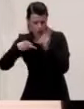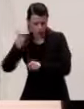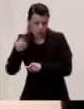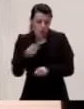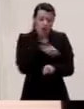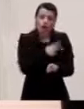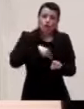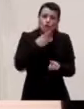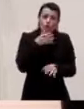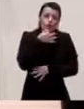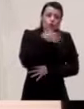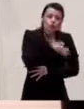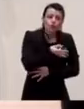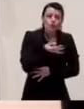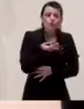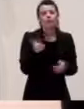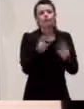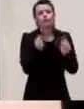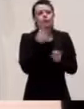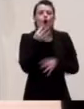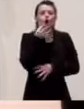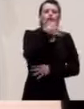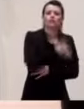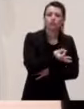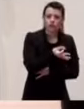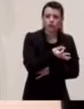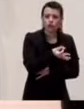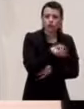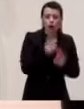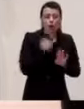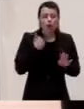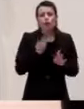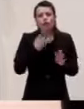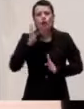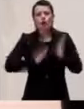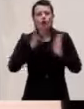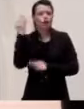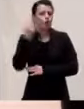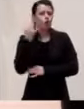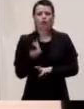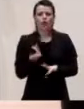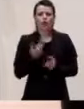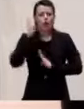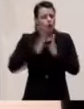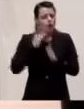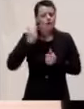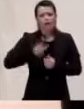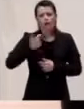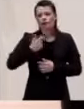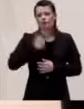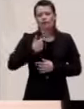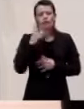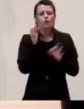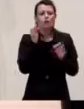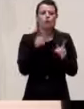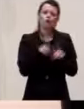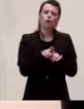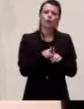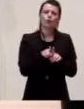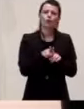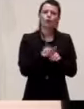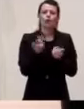questo consiglio passava sempre anche attraverso un confronto continuo, comunque nei limiti del possibile, tra quelli che erano